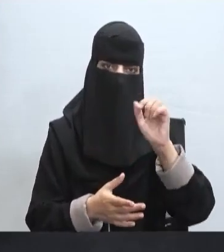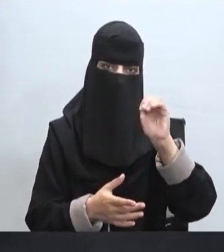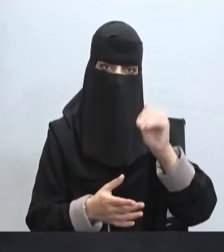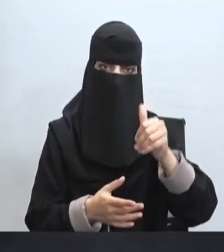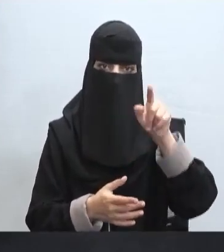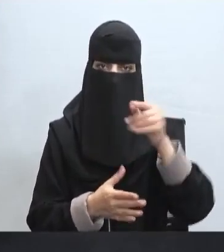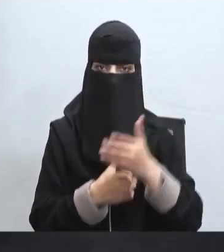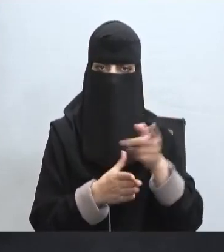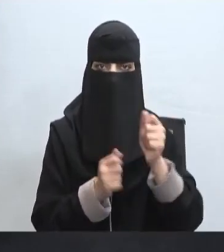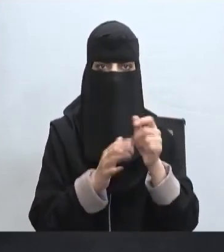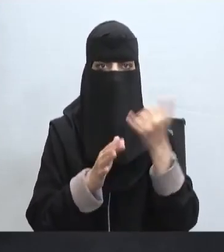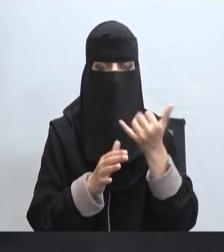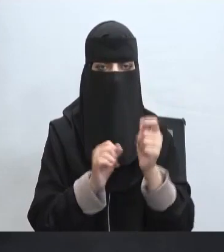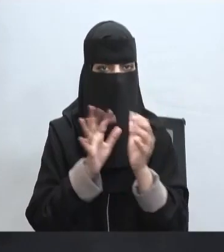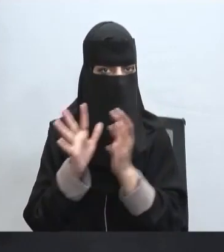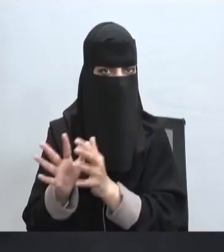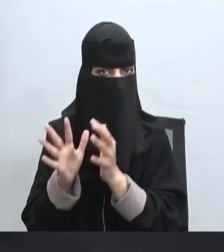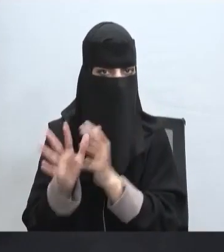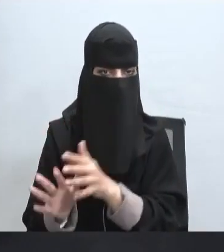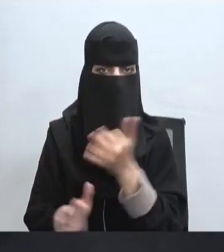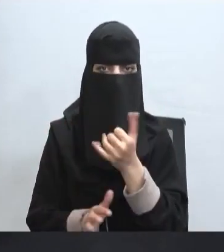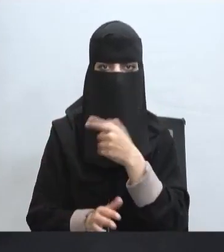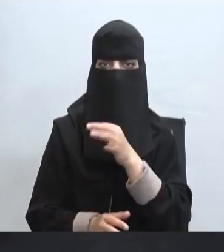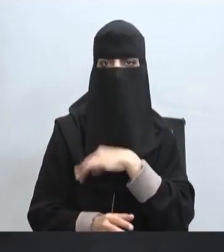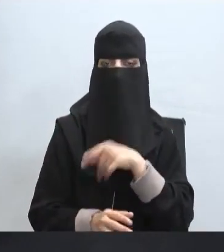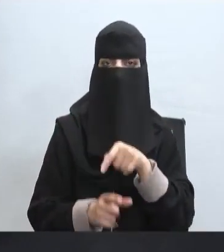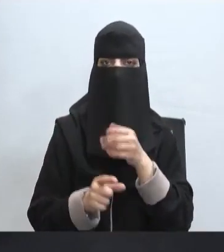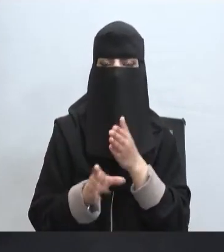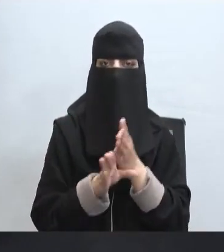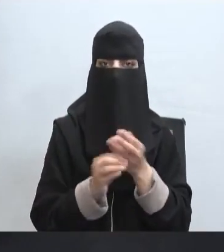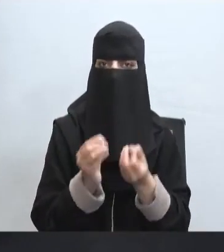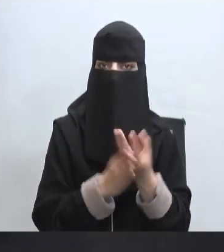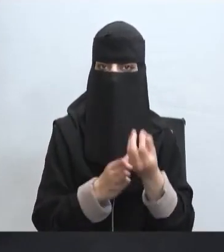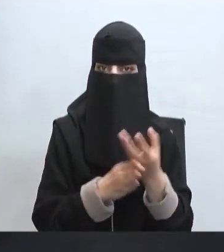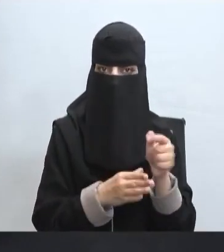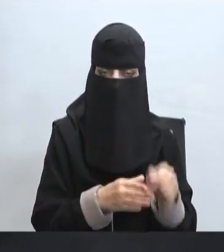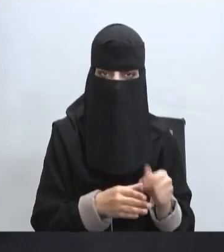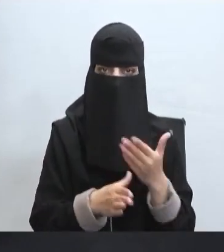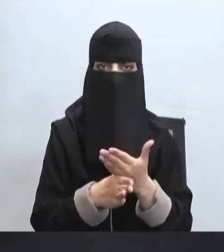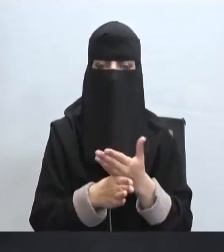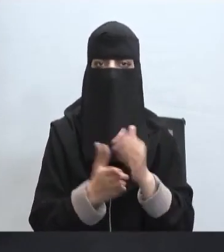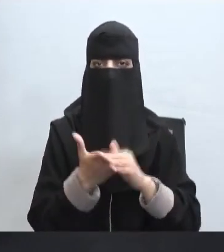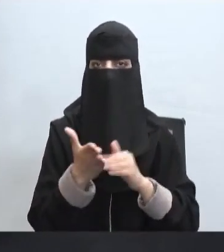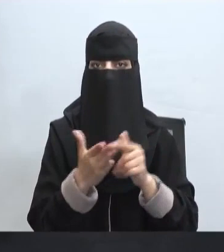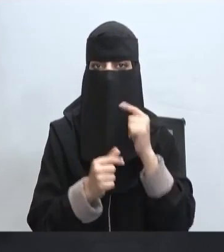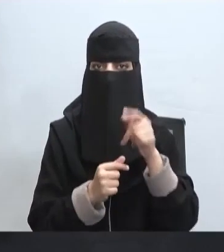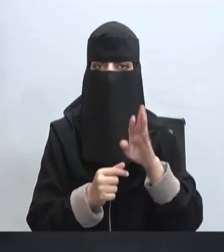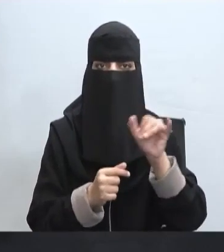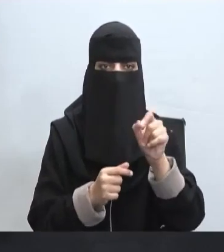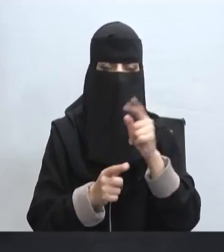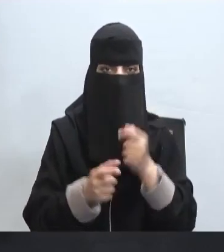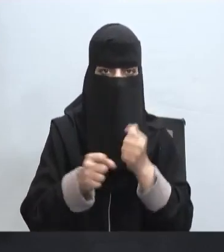جدا ان يكون لك مدخرات معينه تستفيد منها في حالات الطوارئ وذكرنا كذلك كيف